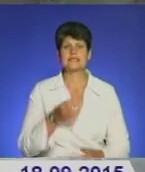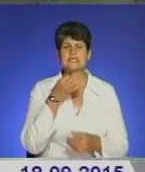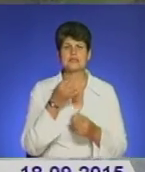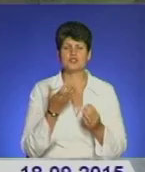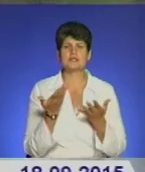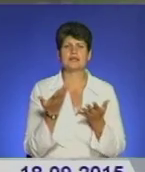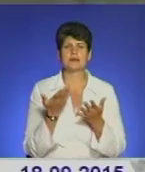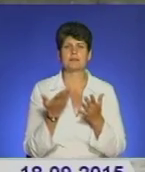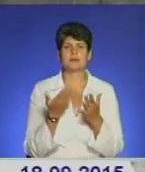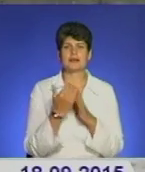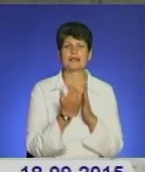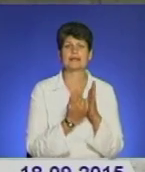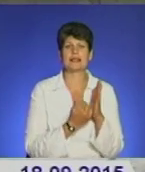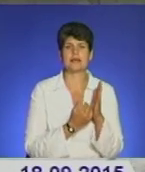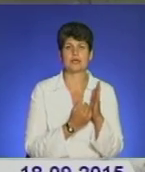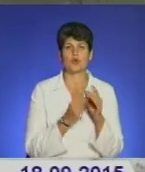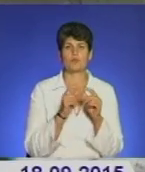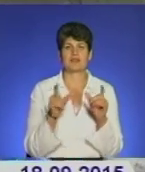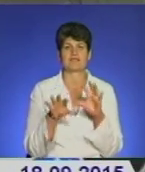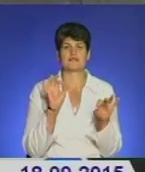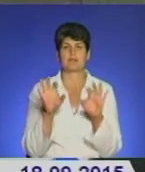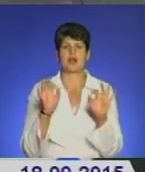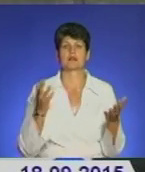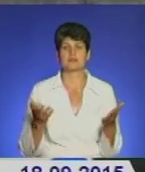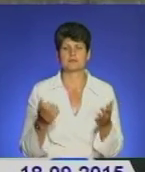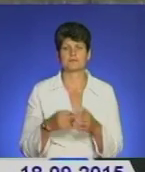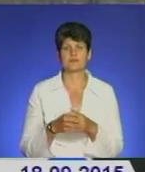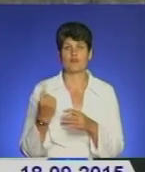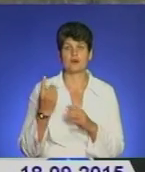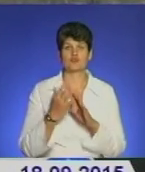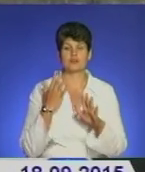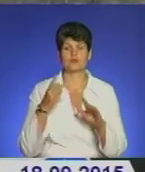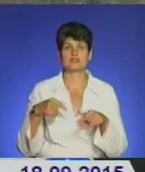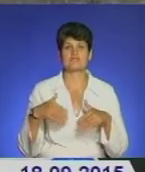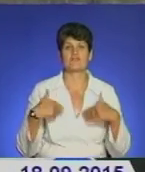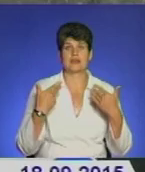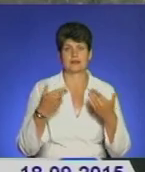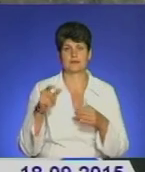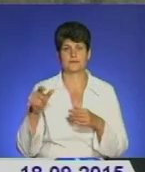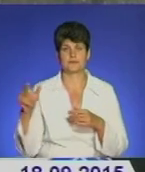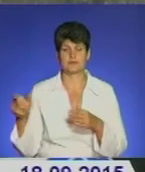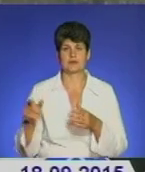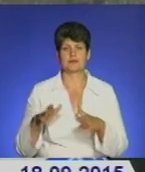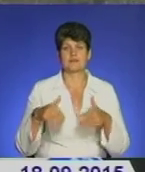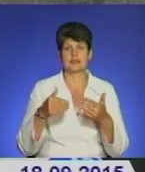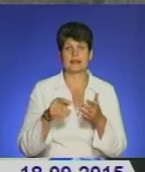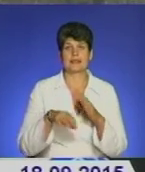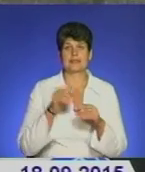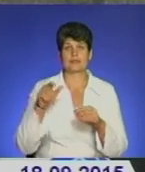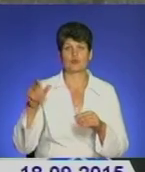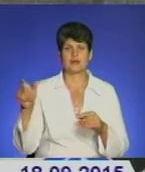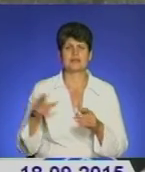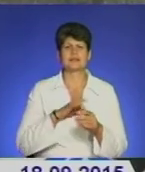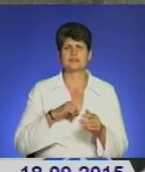за якими критеріями об'єкти обиралися в основному? Ну, в першу чергу, це звернення мешканців, звернення депутатів і там, де найгірший